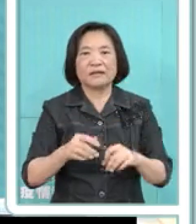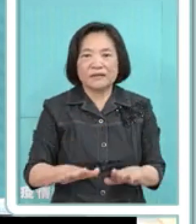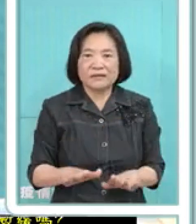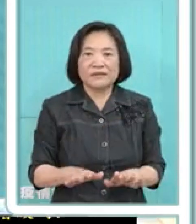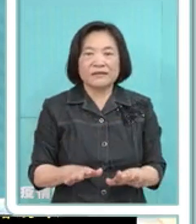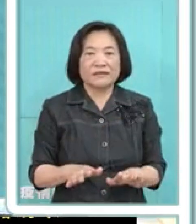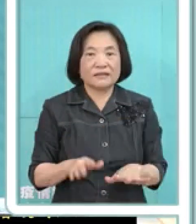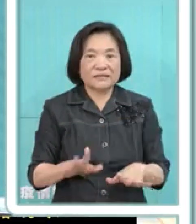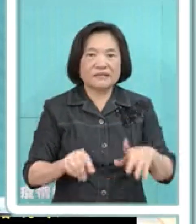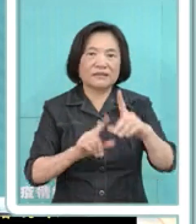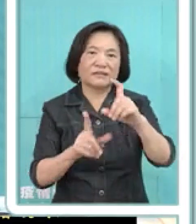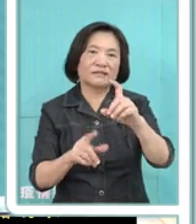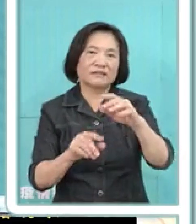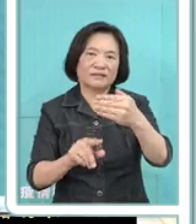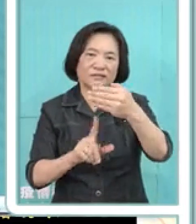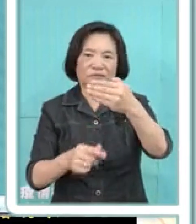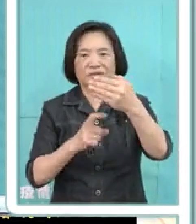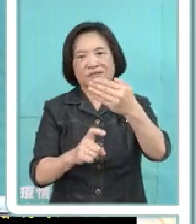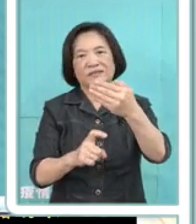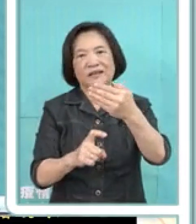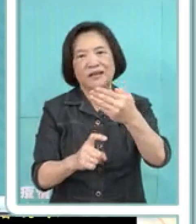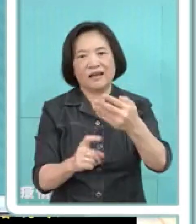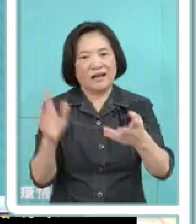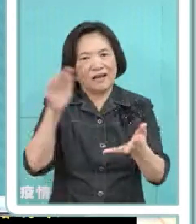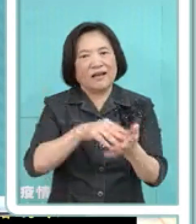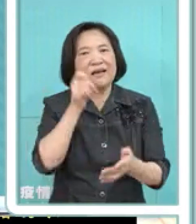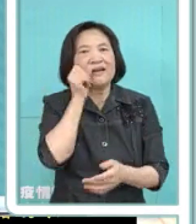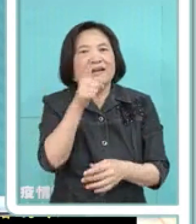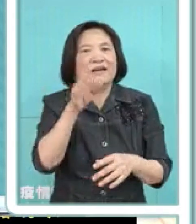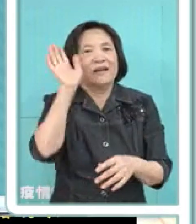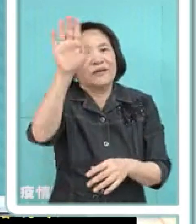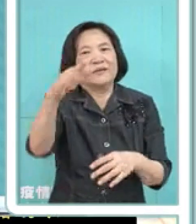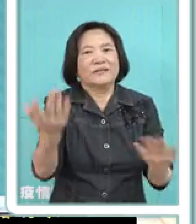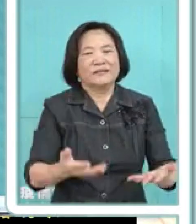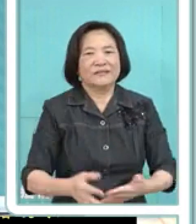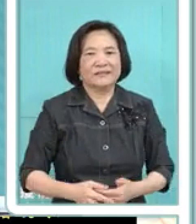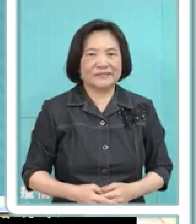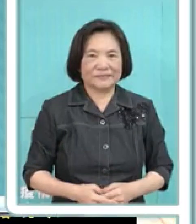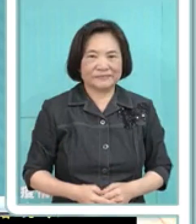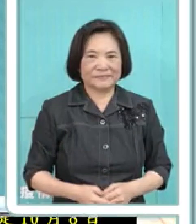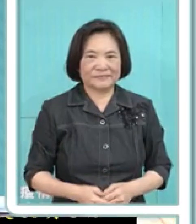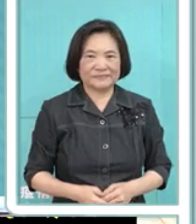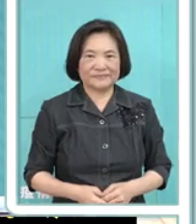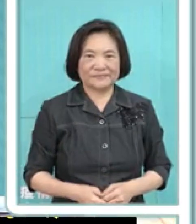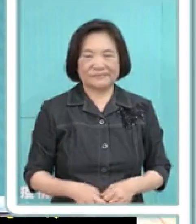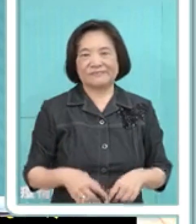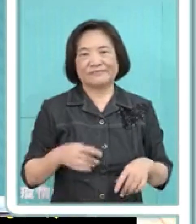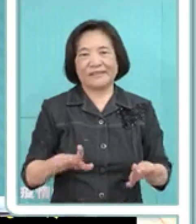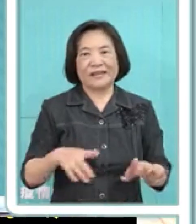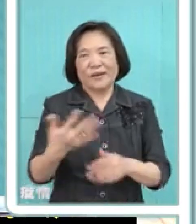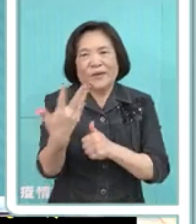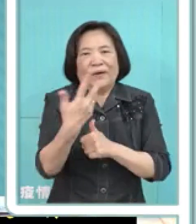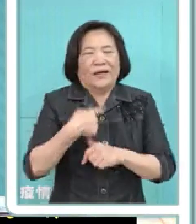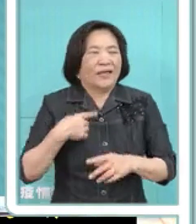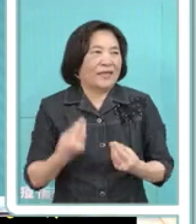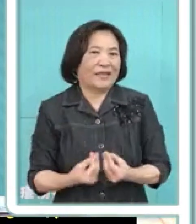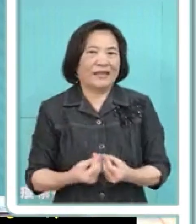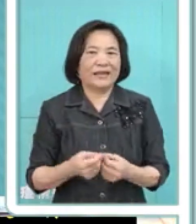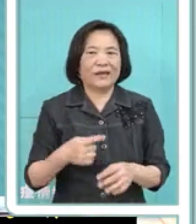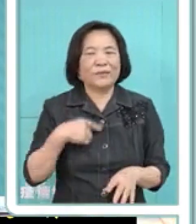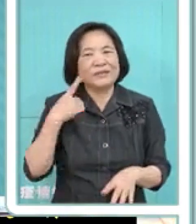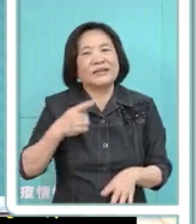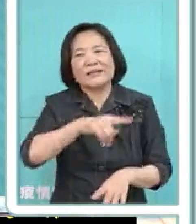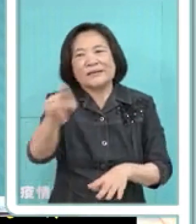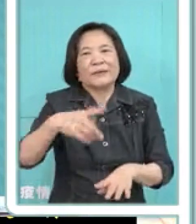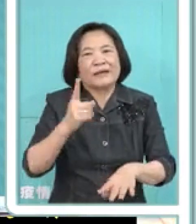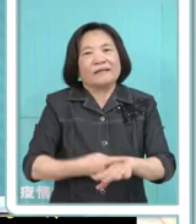才9月10号，所以常常这样的哦，一个月后的事情是很难预测。我知道大家很不习惯